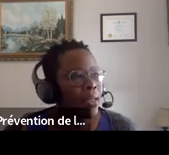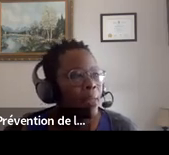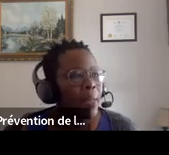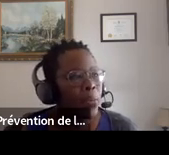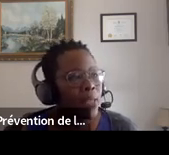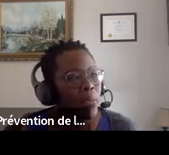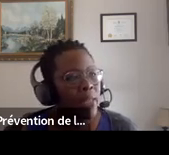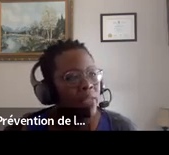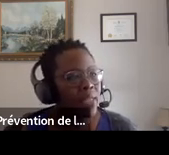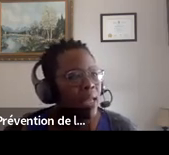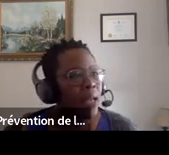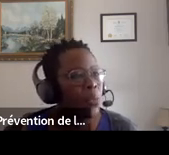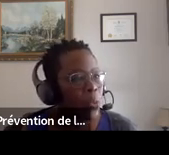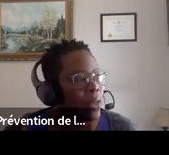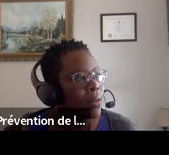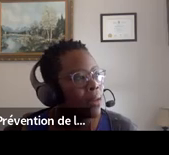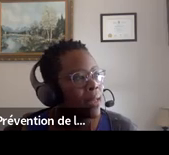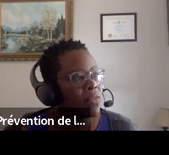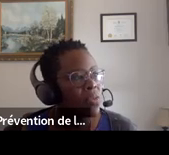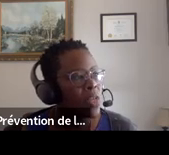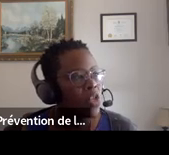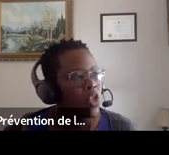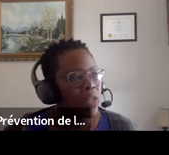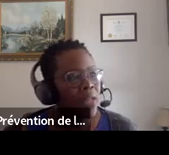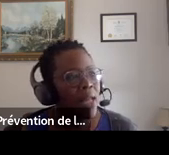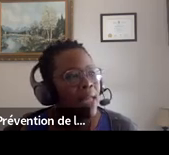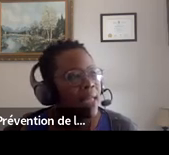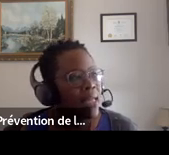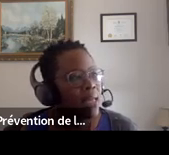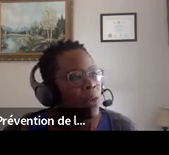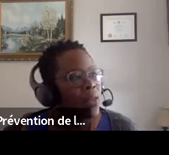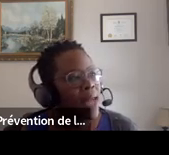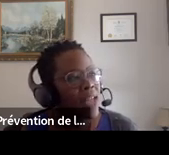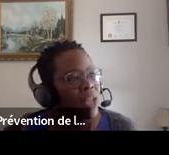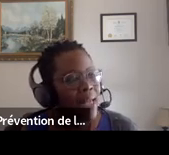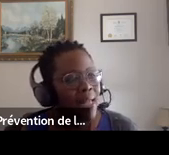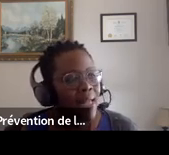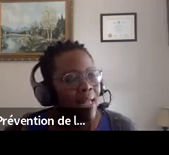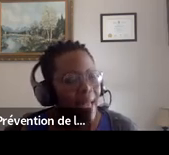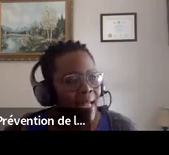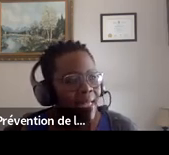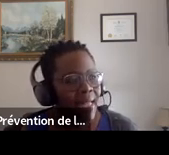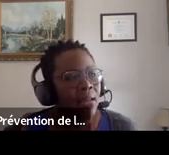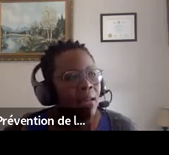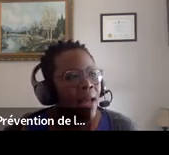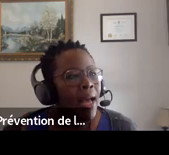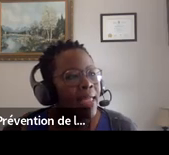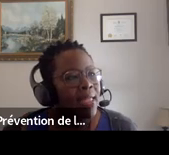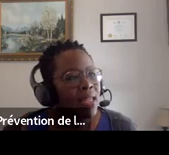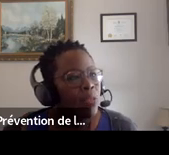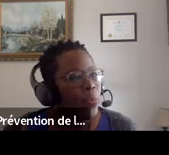tant préposé aux bénéficiaires, puis en tant qu'infirmier chef d'équipe en